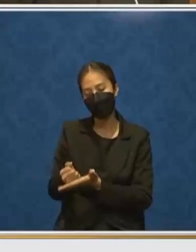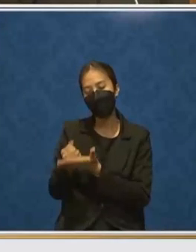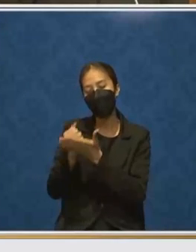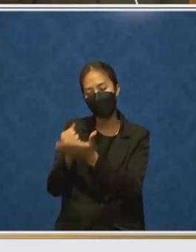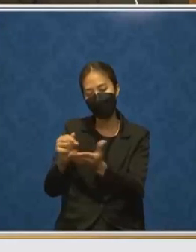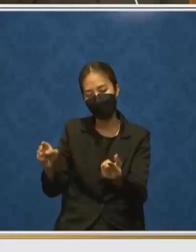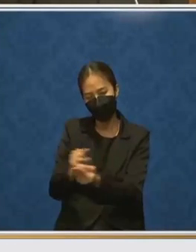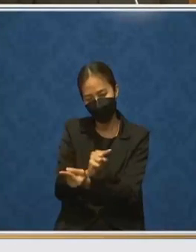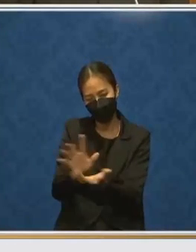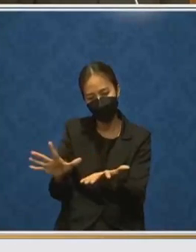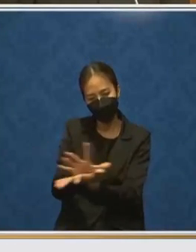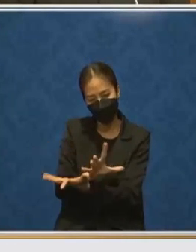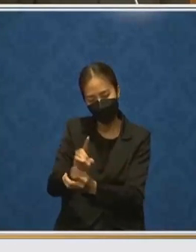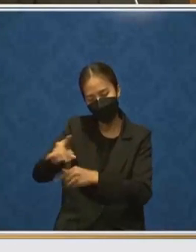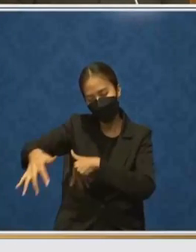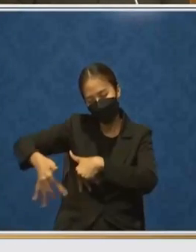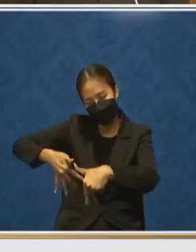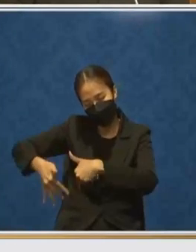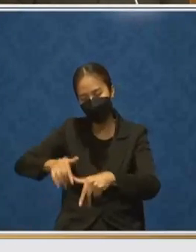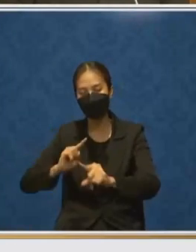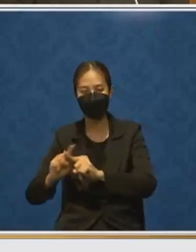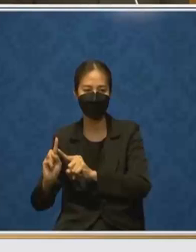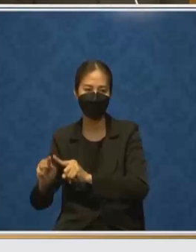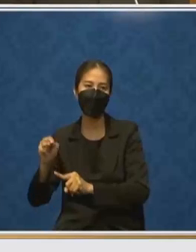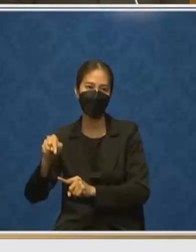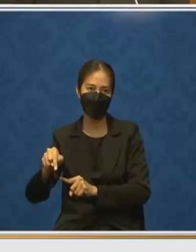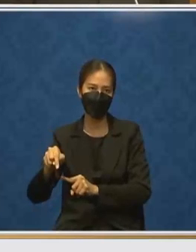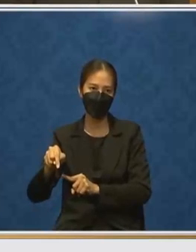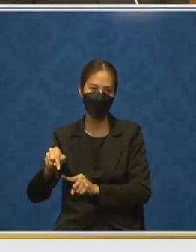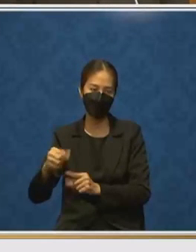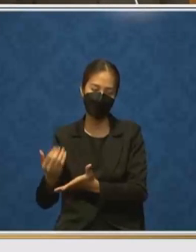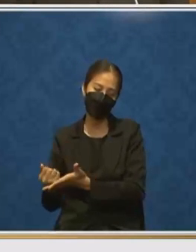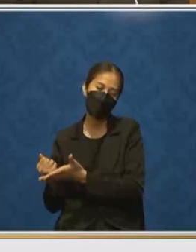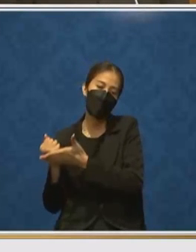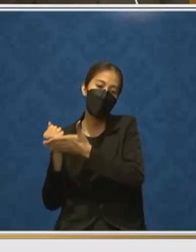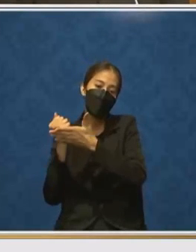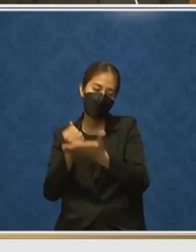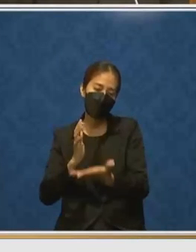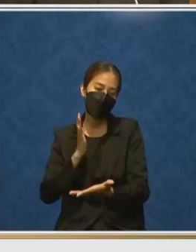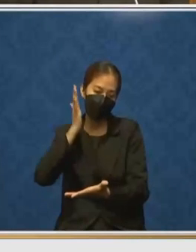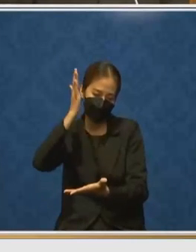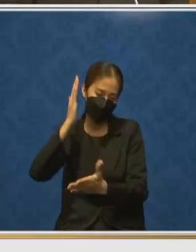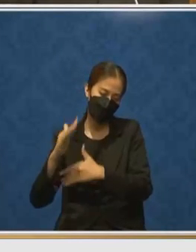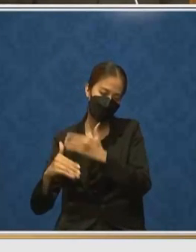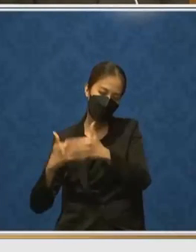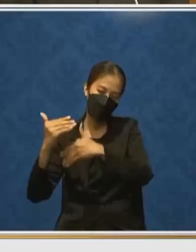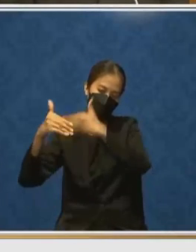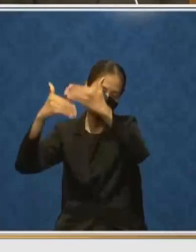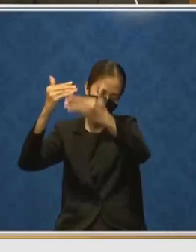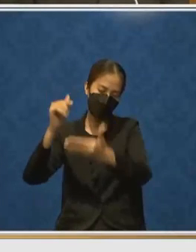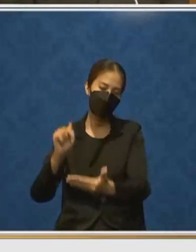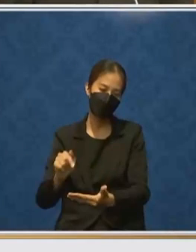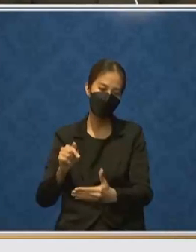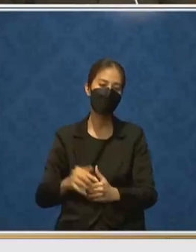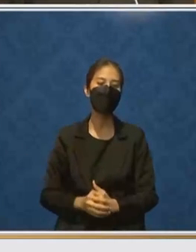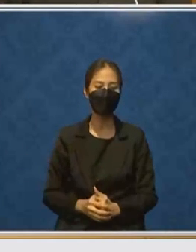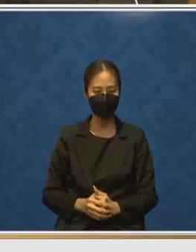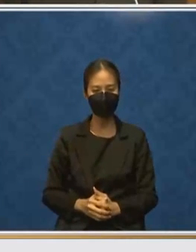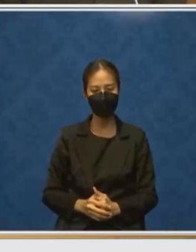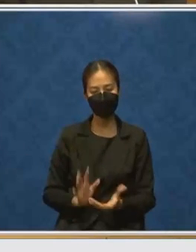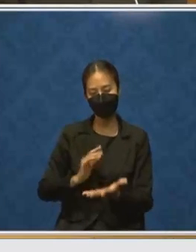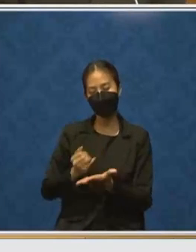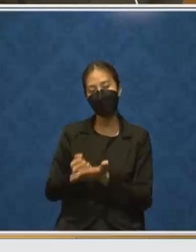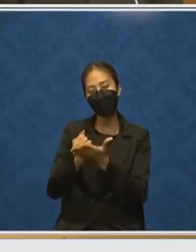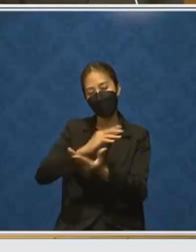และพัฒนาธรรมของท้องถิ่นให้สามารถนำไปสู่การต่อยอดพัฒนาสู่การเพิ่มคุณค่าและมูลค่าทางเศรษฐกิจ